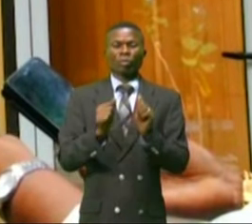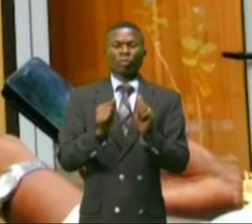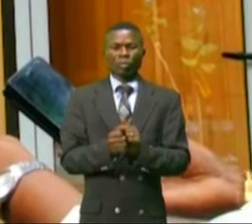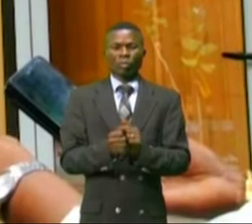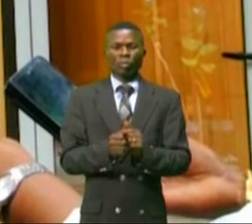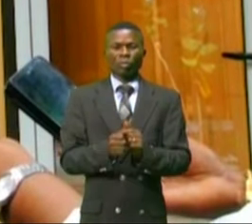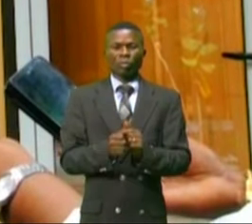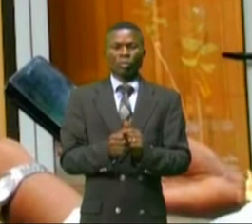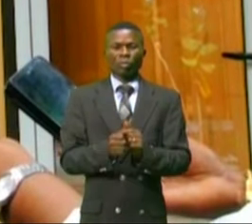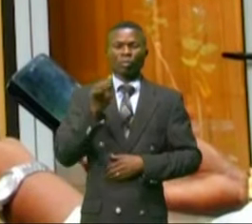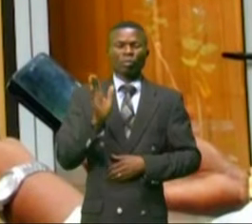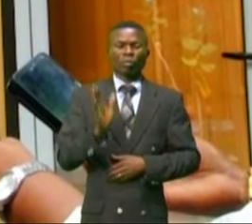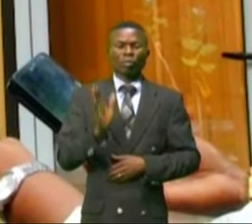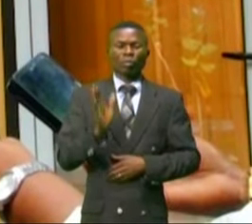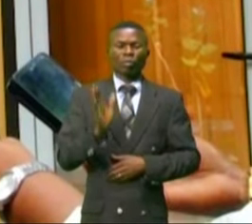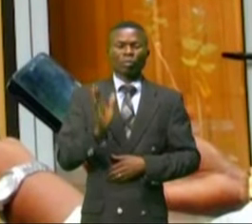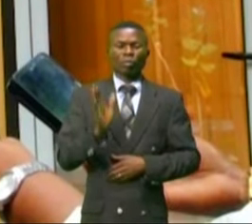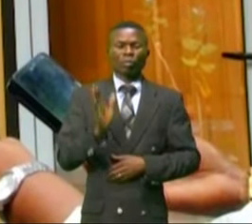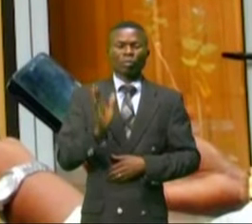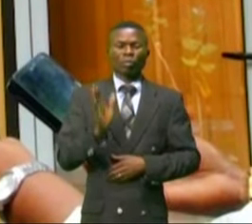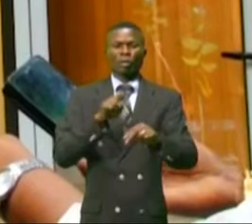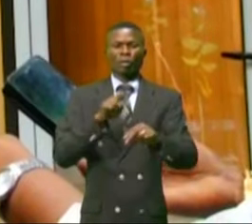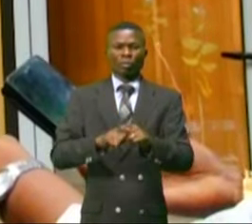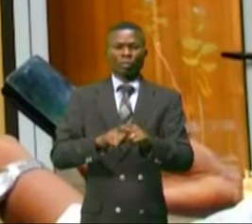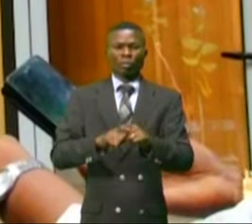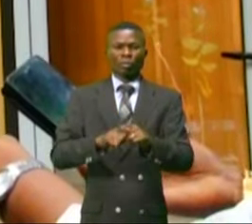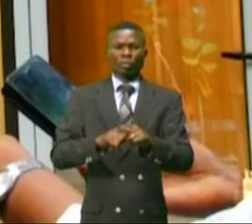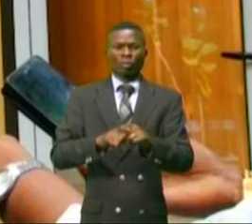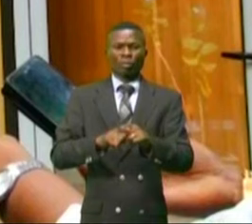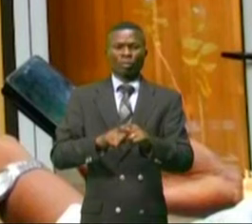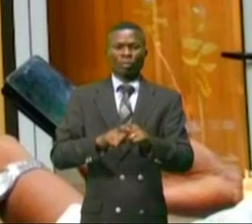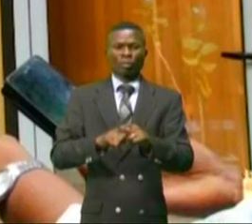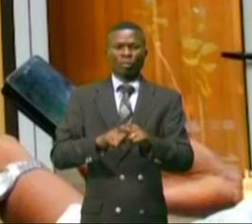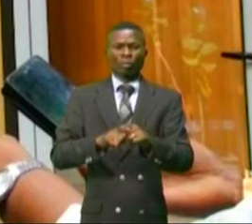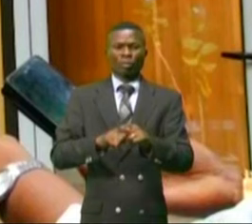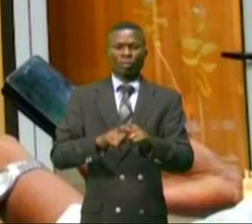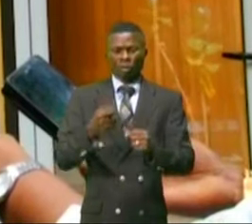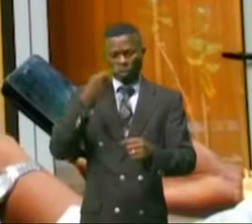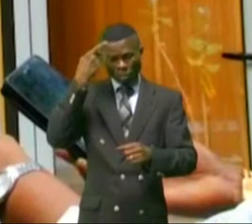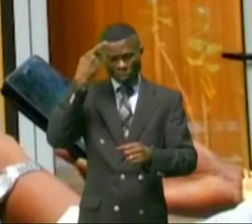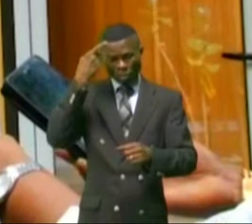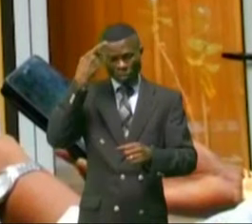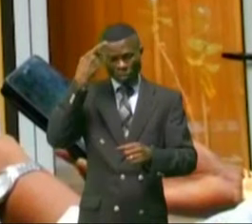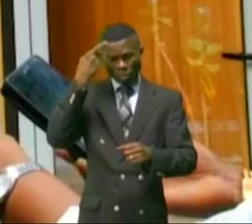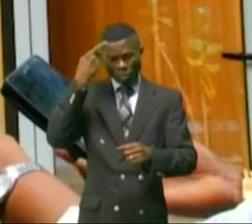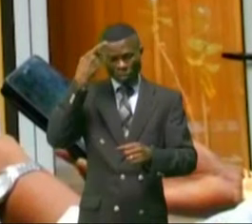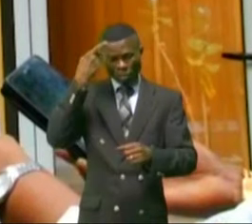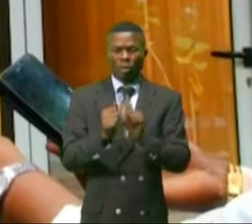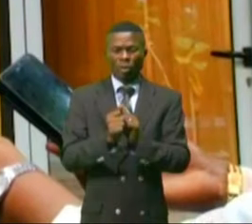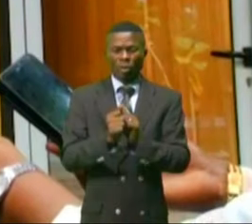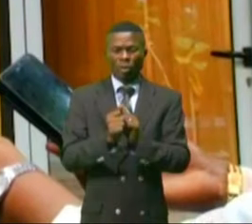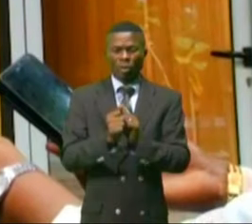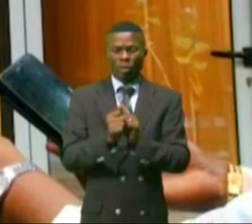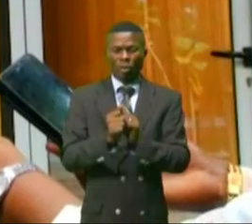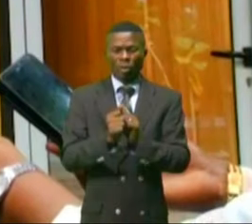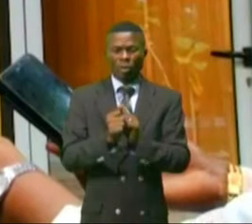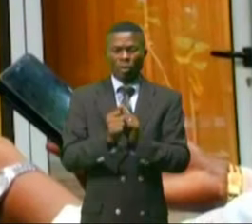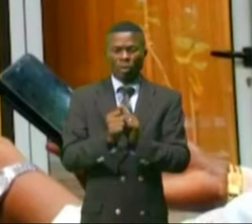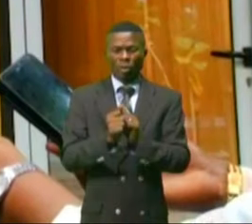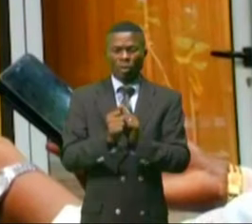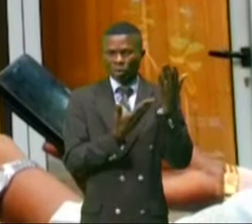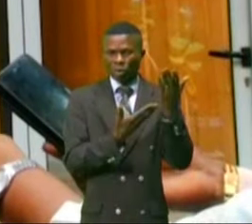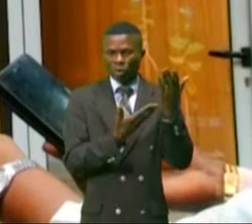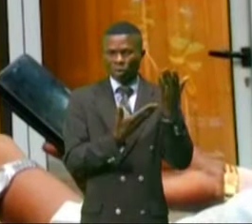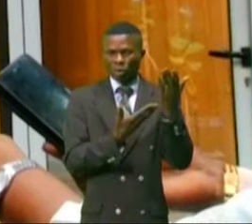directrice de renseignement national, Avril Haines, qui s'est rendue ici pour discuter les mesures de confiance qui sont importantes pour